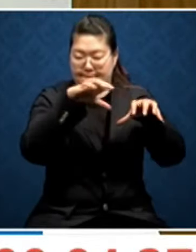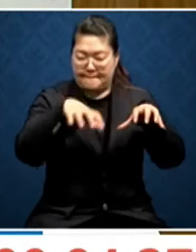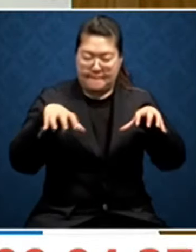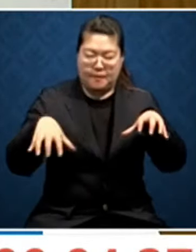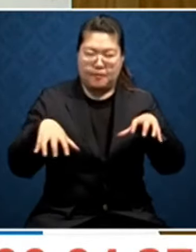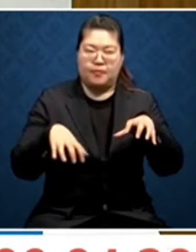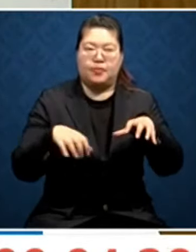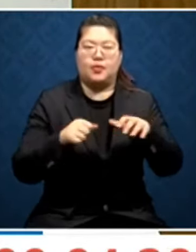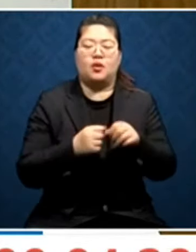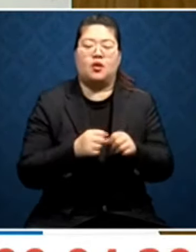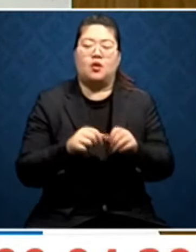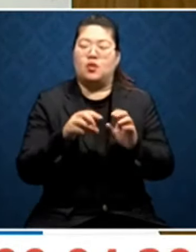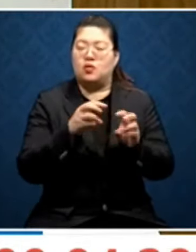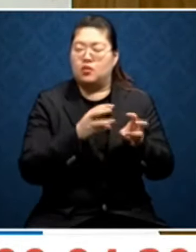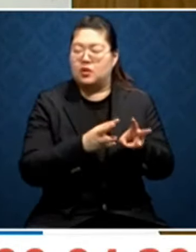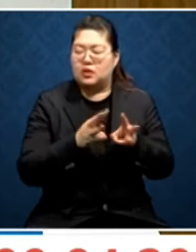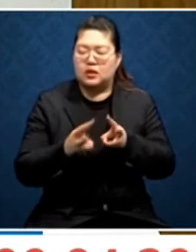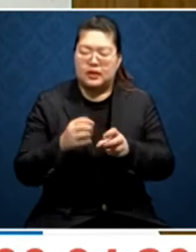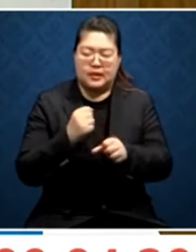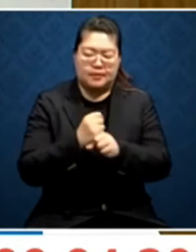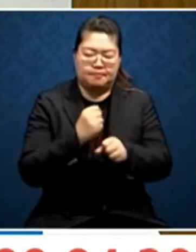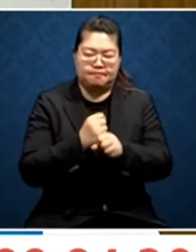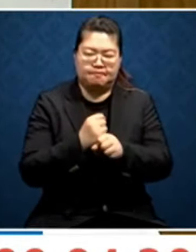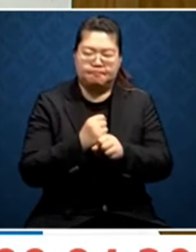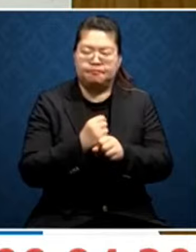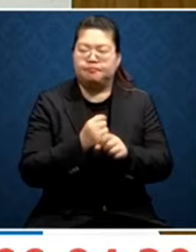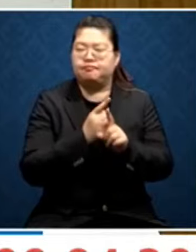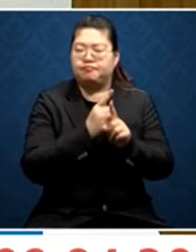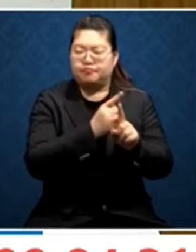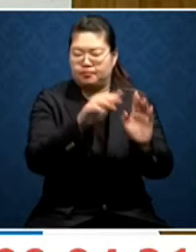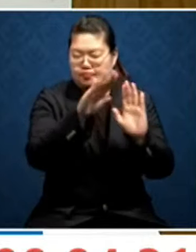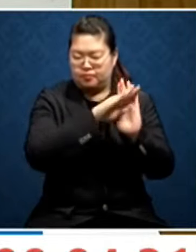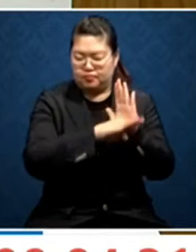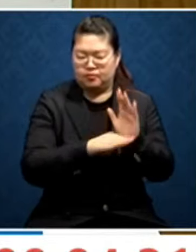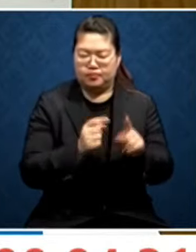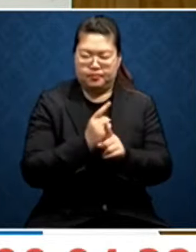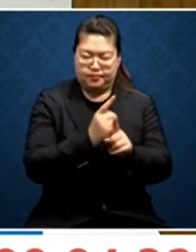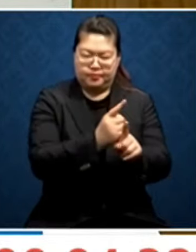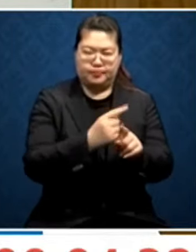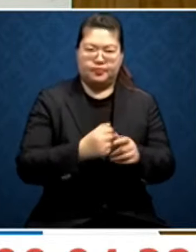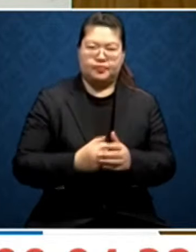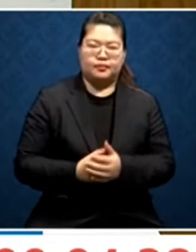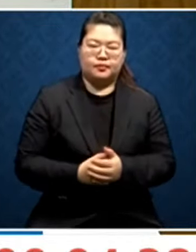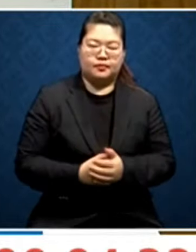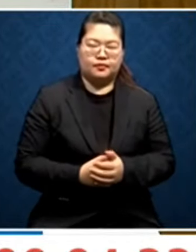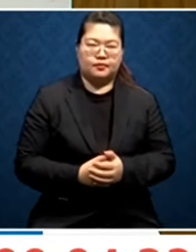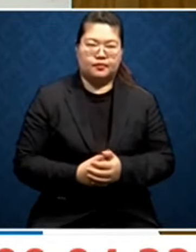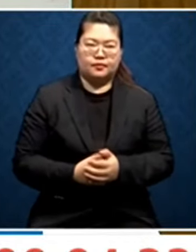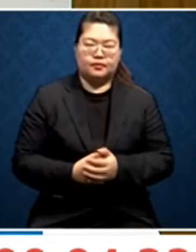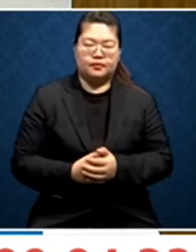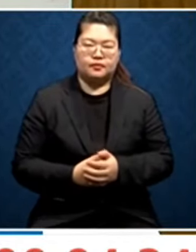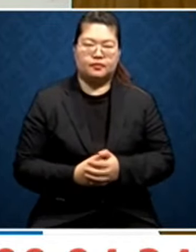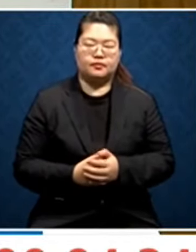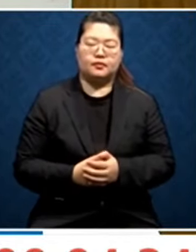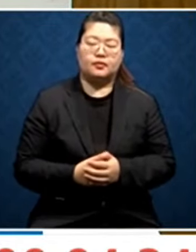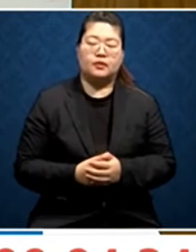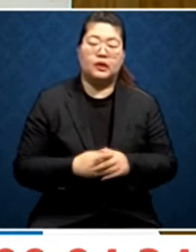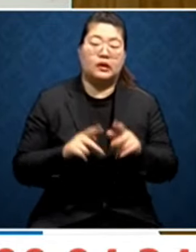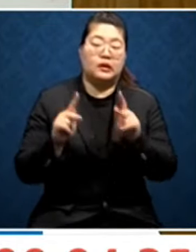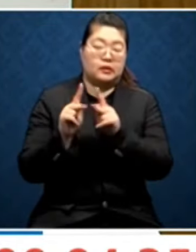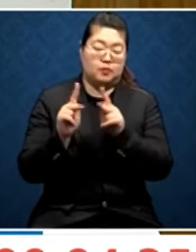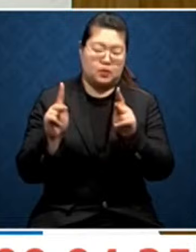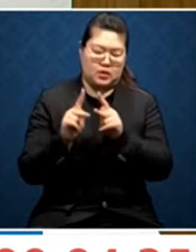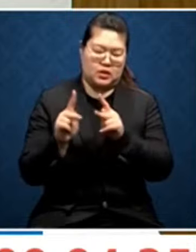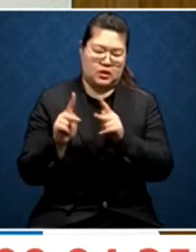หลักเกณฑ์วิธีการและเงื่อนไขที่กรรมการกำหนดท่านประธานที่เคารพครับท่านสมาชิกครับคณะกรรมการวิสามัญนะครับได้มี